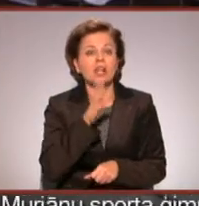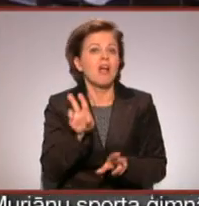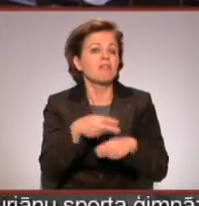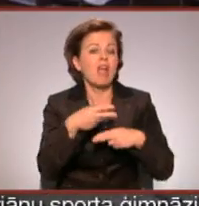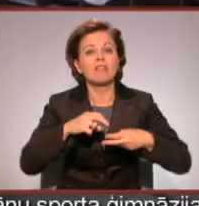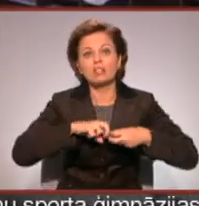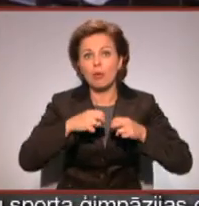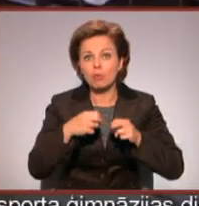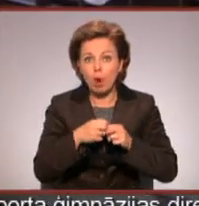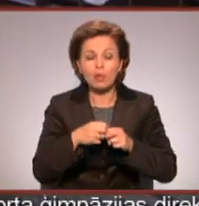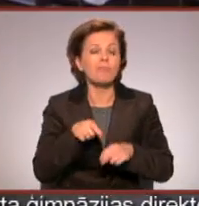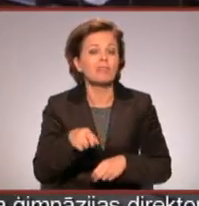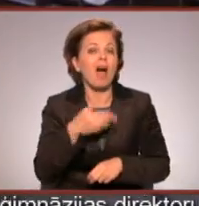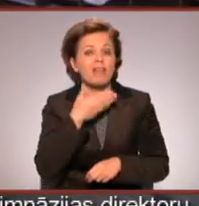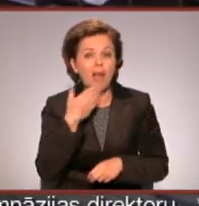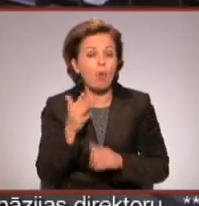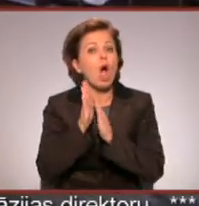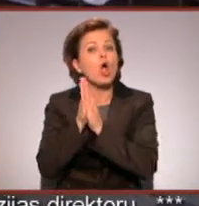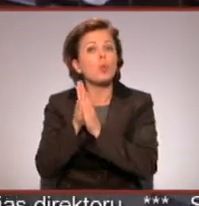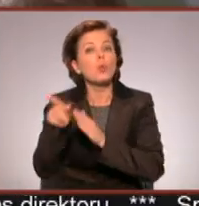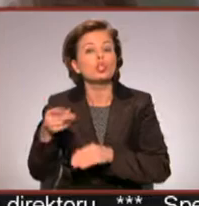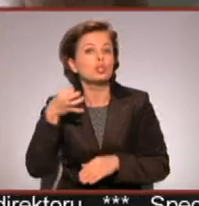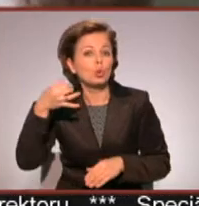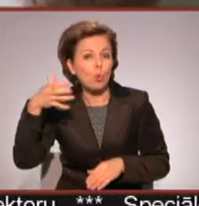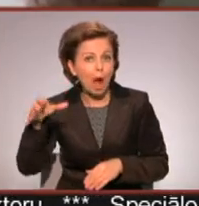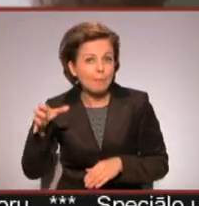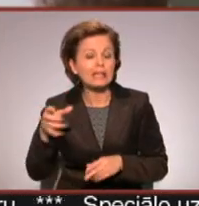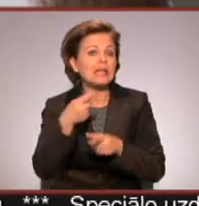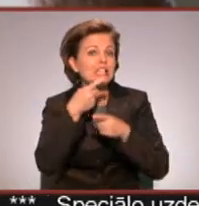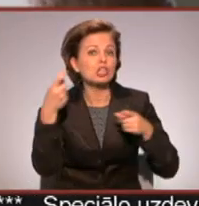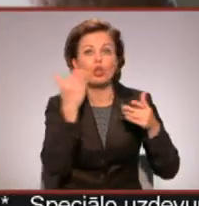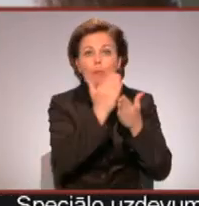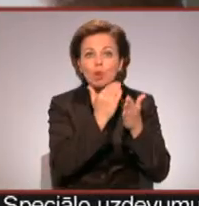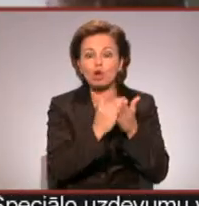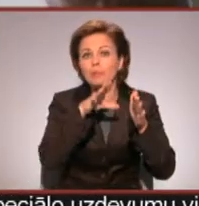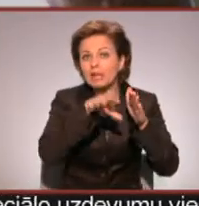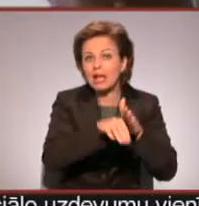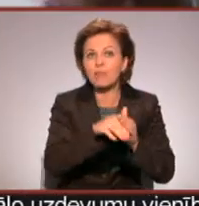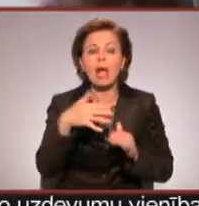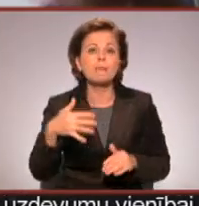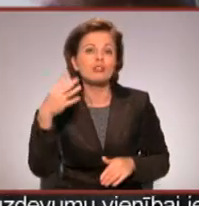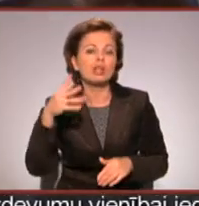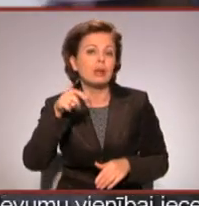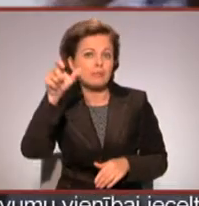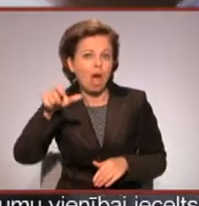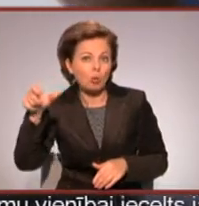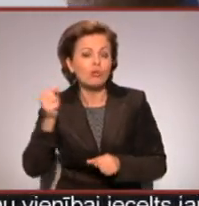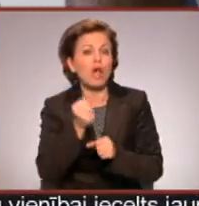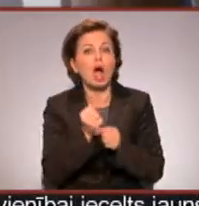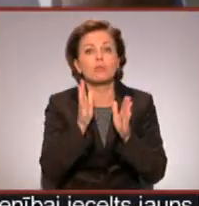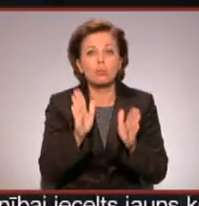problēmām, diemžēl tā nebūtu nav. Ja Ludzas novada domas izsludinātajā programmā iesaistītajiem 54 jauniešiem darbs būs,